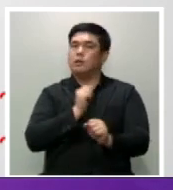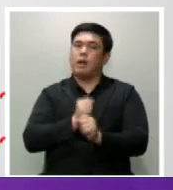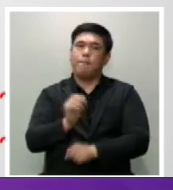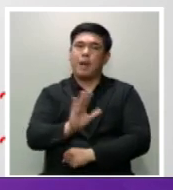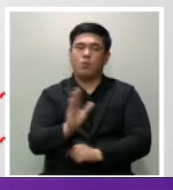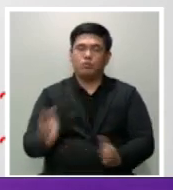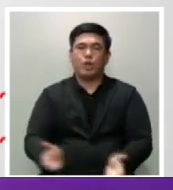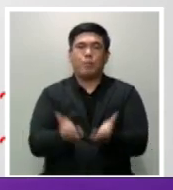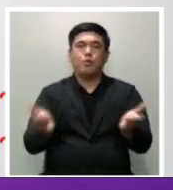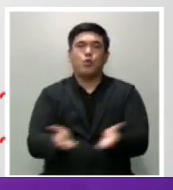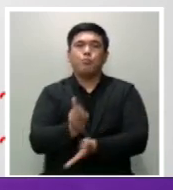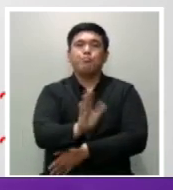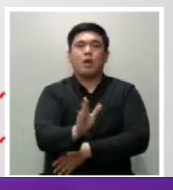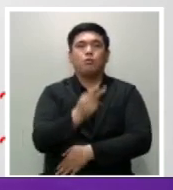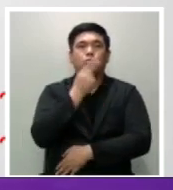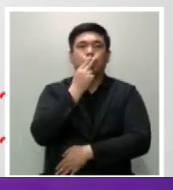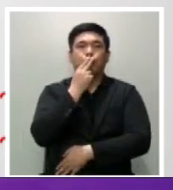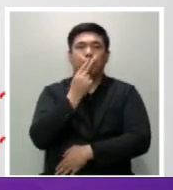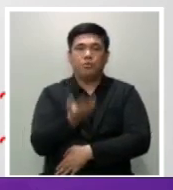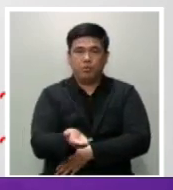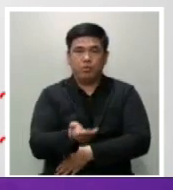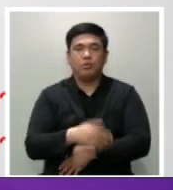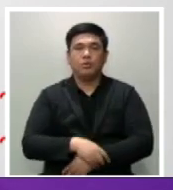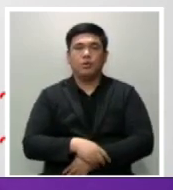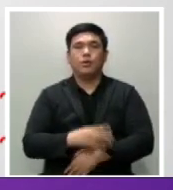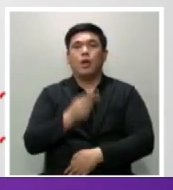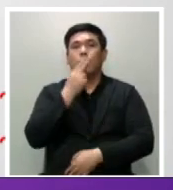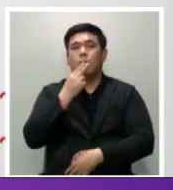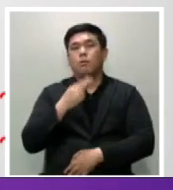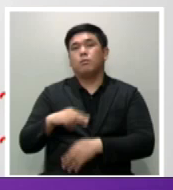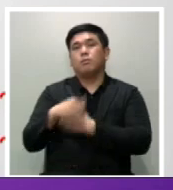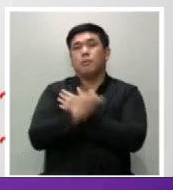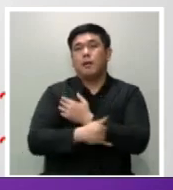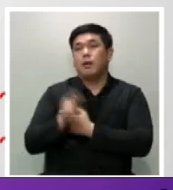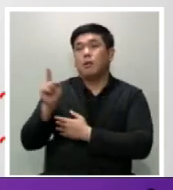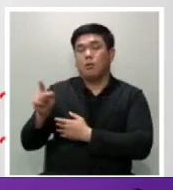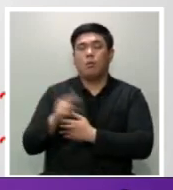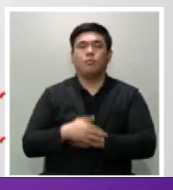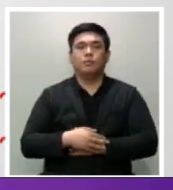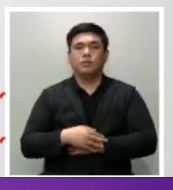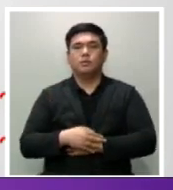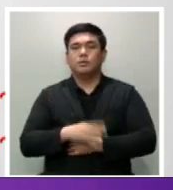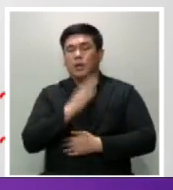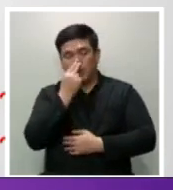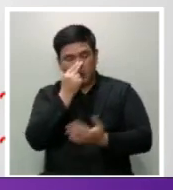ส่งเสริมในเรื่องของยาสูบโดยเฉพาะยาสูบนอกในเมื่อรูปคดีมันมาแ